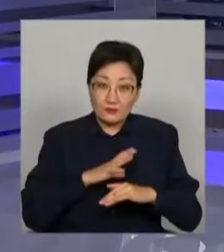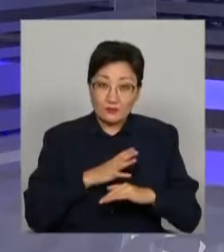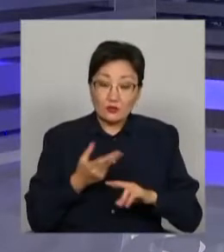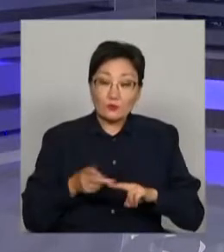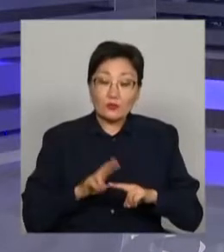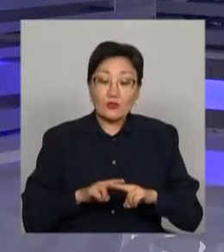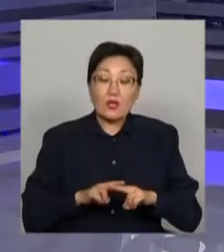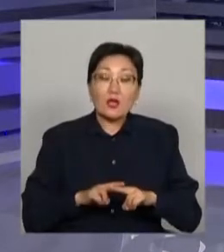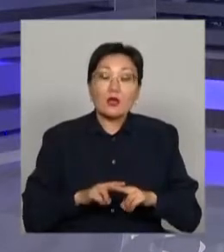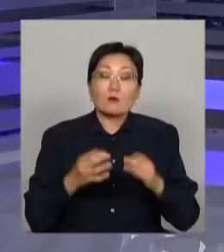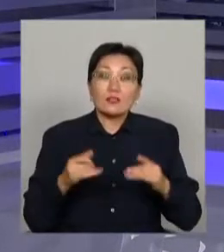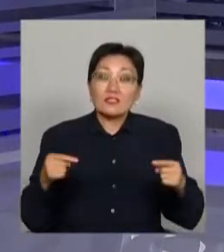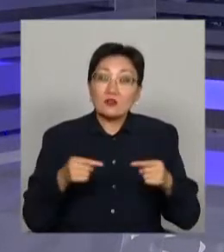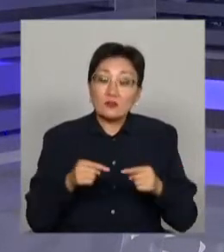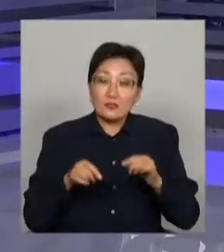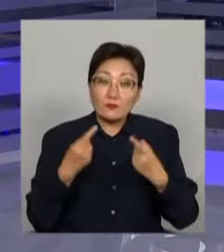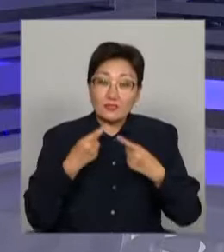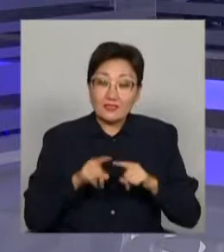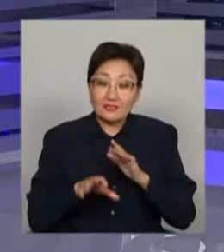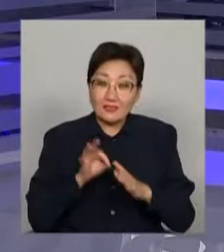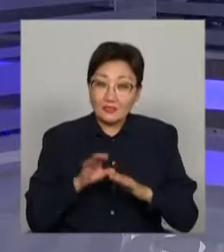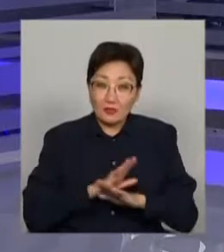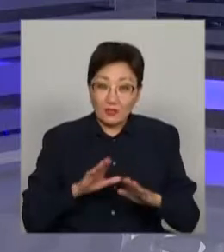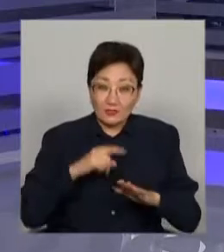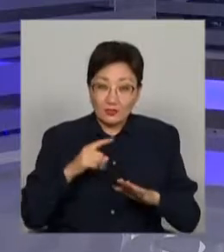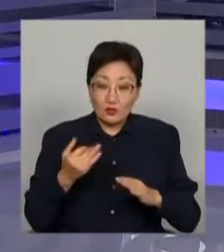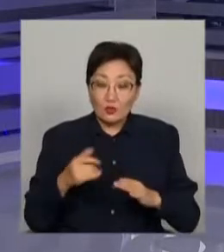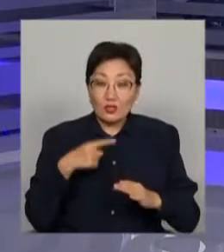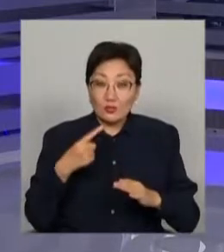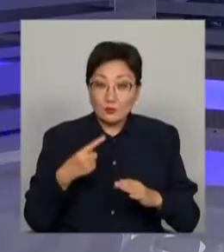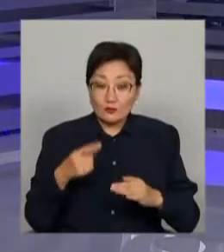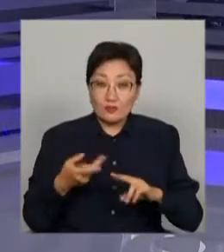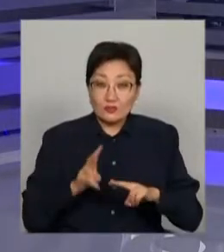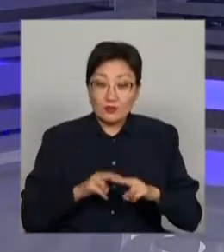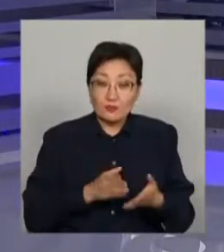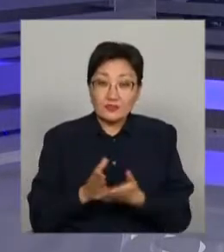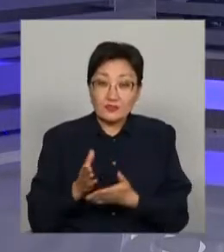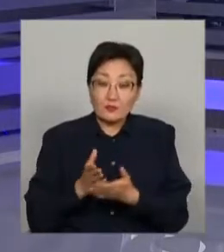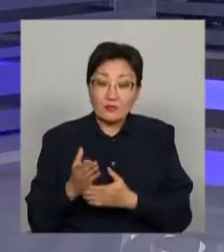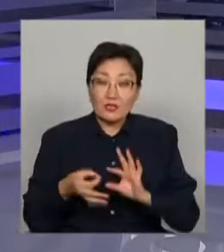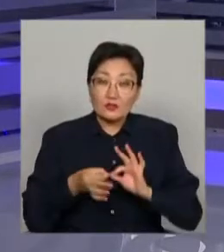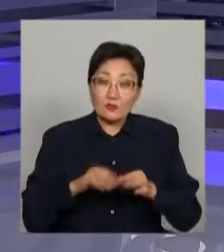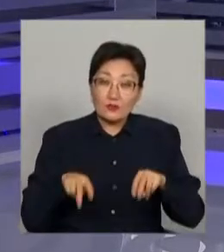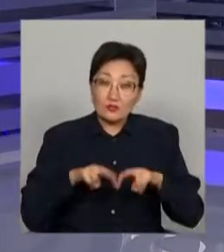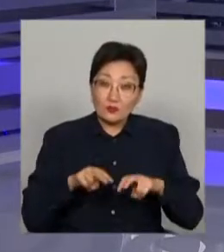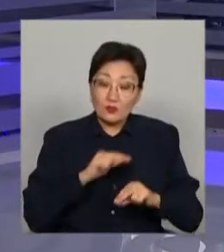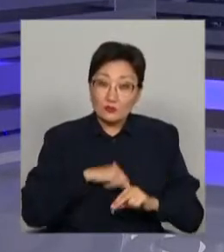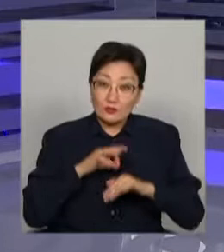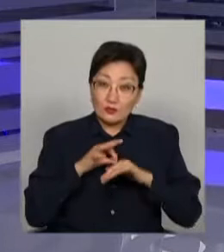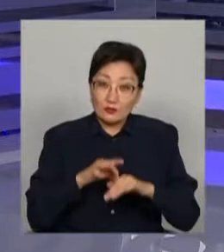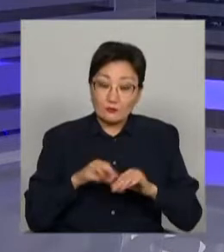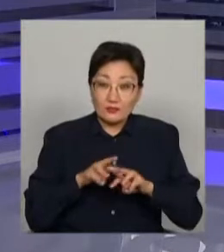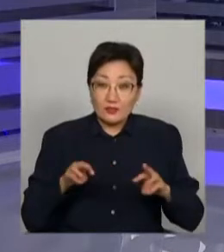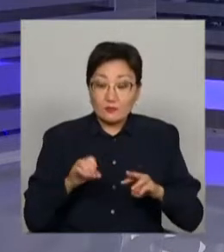Болат Ақшолақов әзірге нақты бір технологияның таңдалмағанын айтады. Оның сөзінше, аталған бағытта қазір жан-жақты саралау жүріп жатыр.